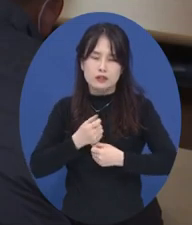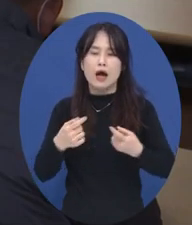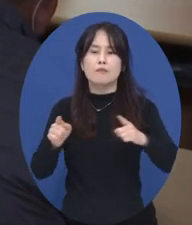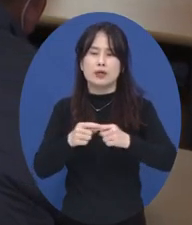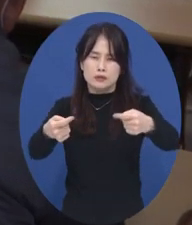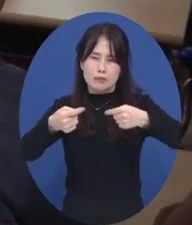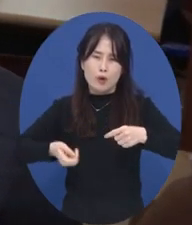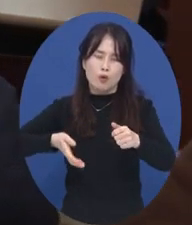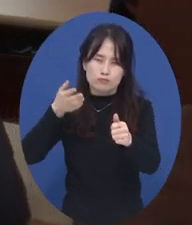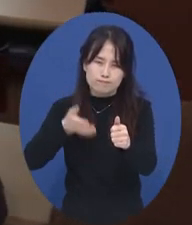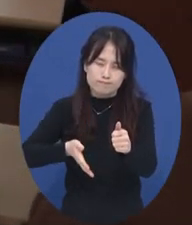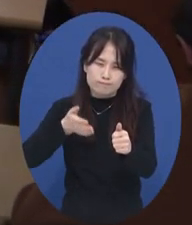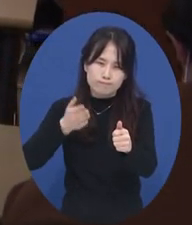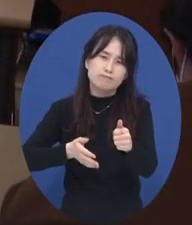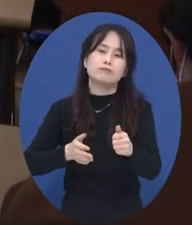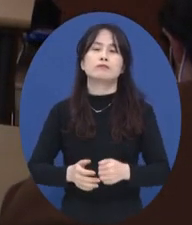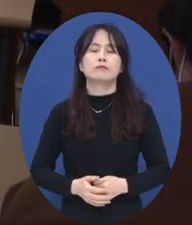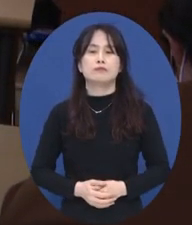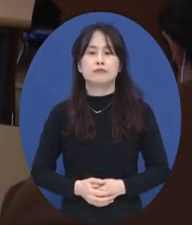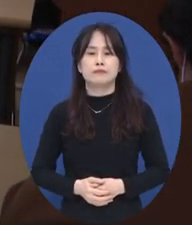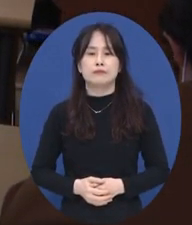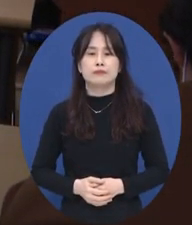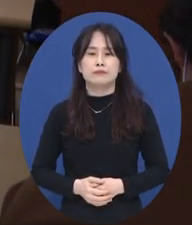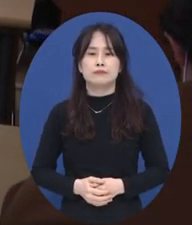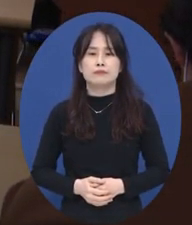지키는데 함께 해 달라고 호소했습니다